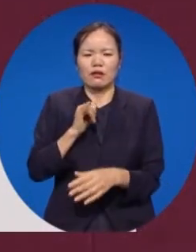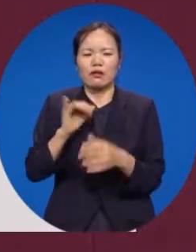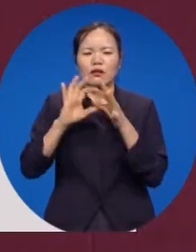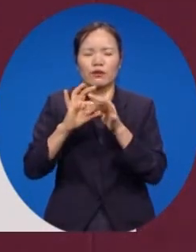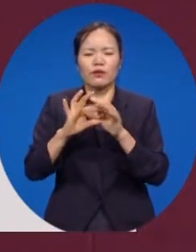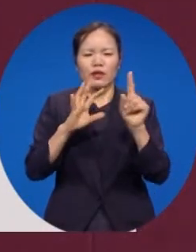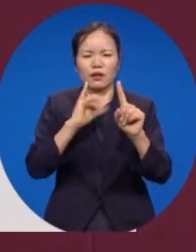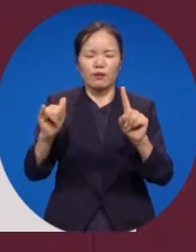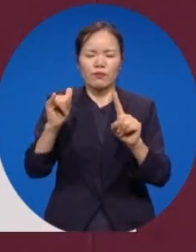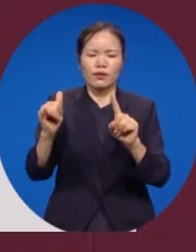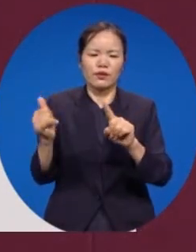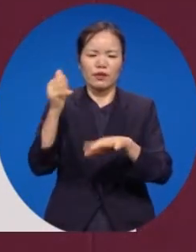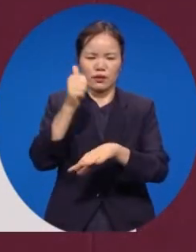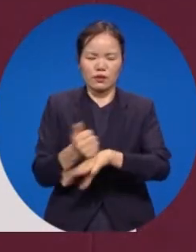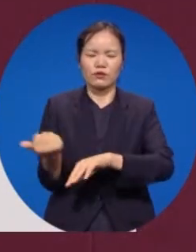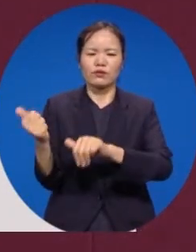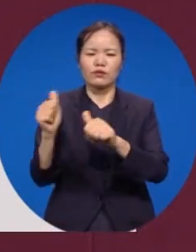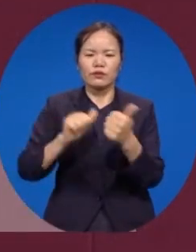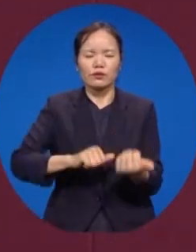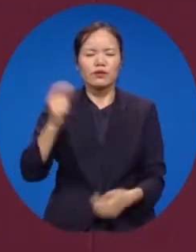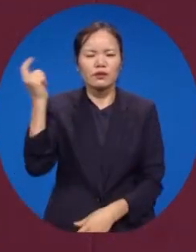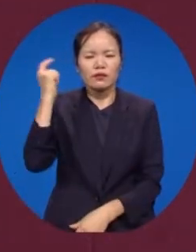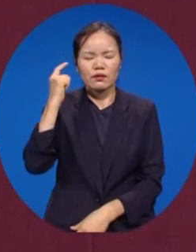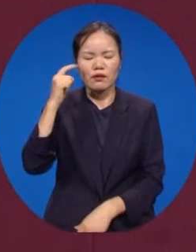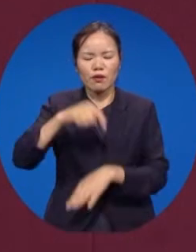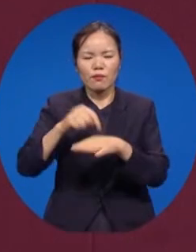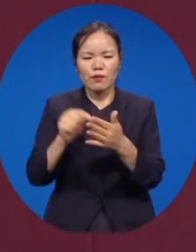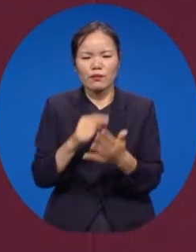접하고 가슴이 무너져 내렸습니다.